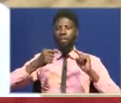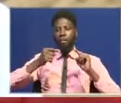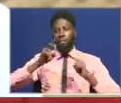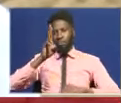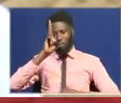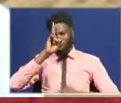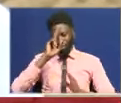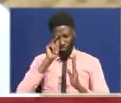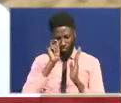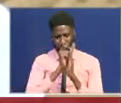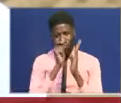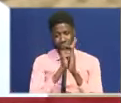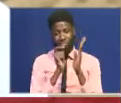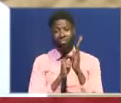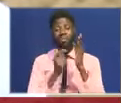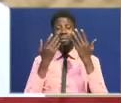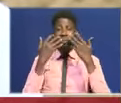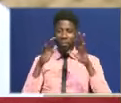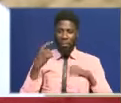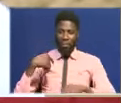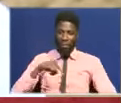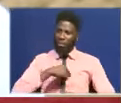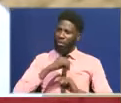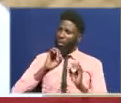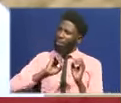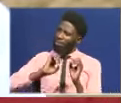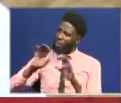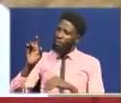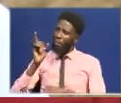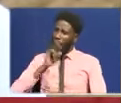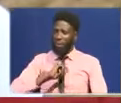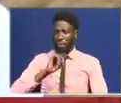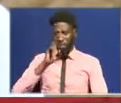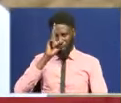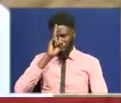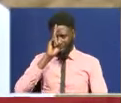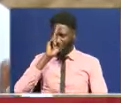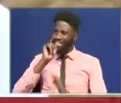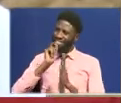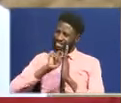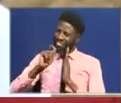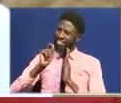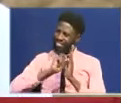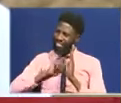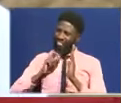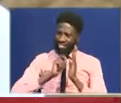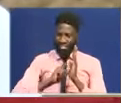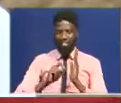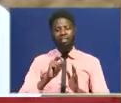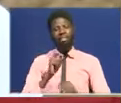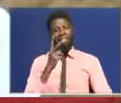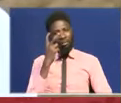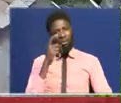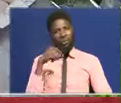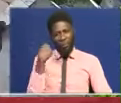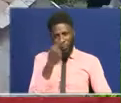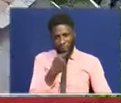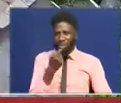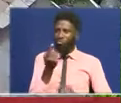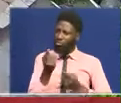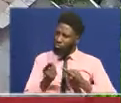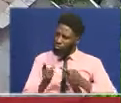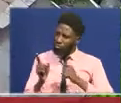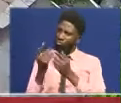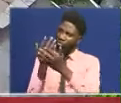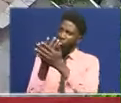sisi wenyewe tukachukuliwa, tukapelekwa sisi, tukaenda mpaka polisi, tukaandikisha statement. Washukiwa, walishikwa na wakawekwa ndani. Wakati